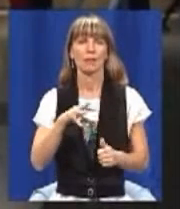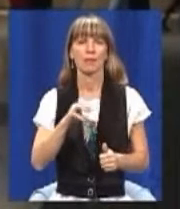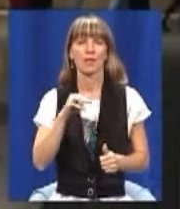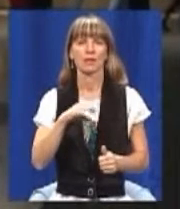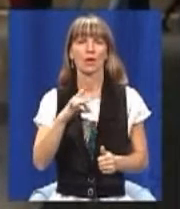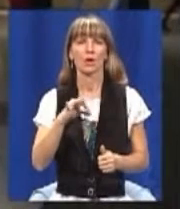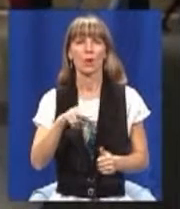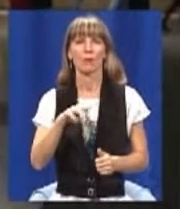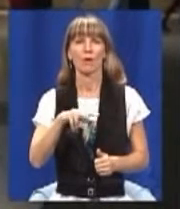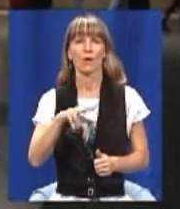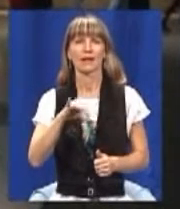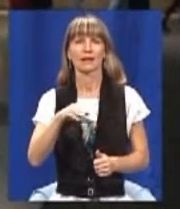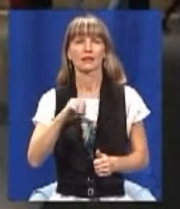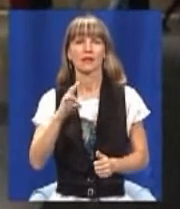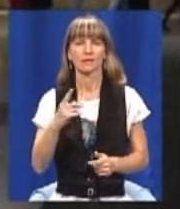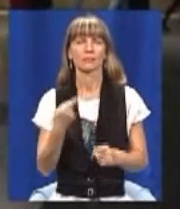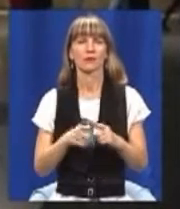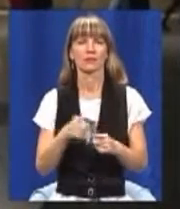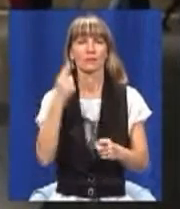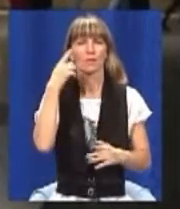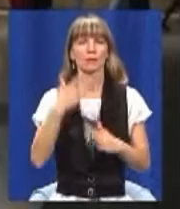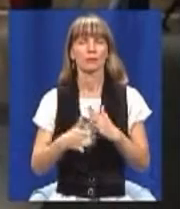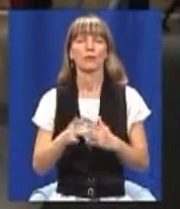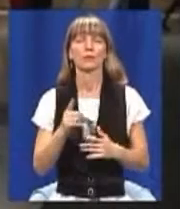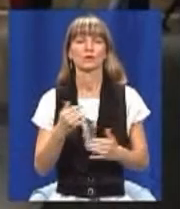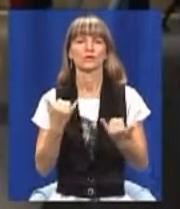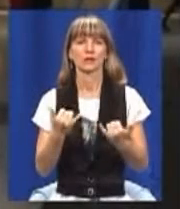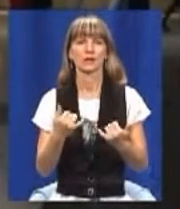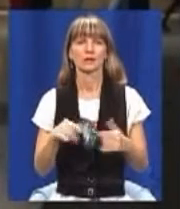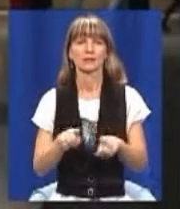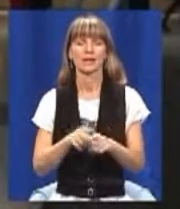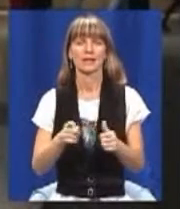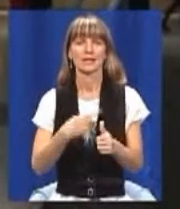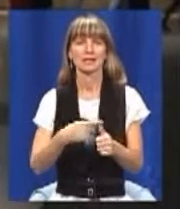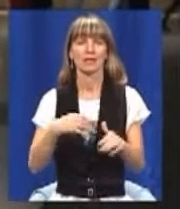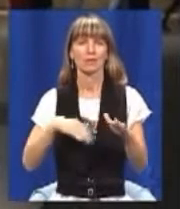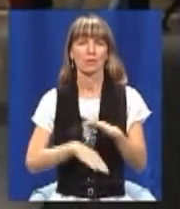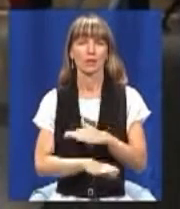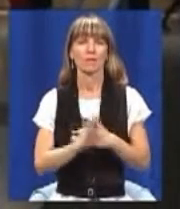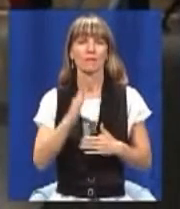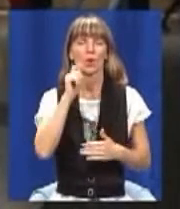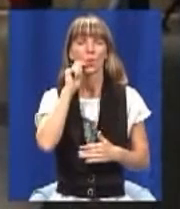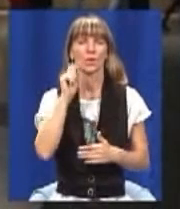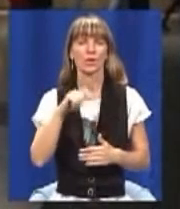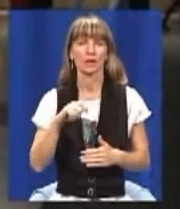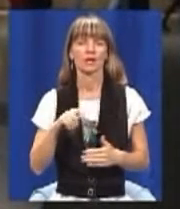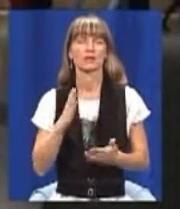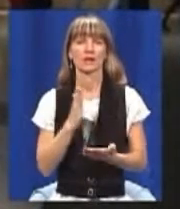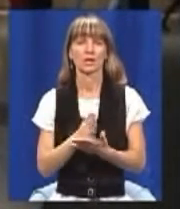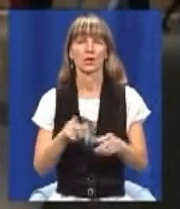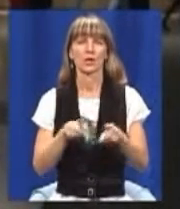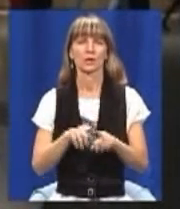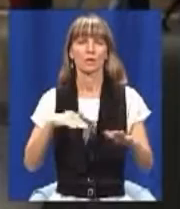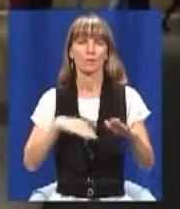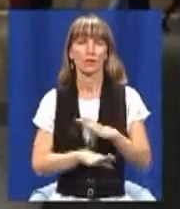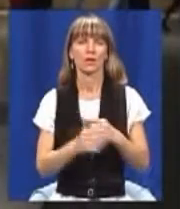Тож тепер ви розумієте, чому це підземне місце називається саме так. В Україні є три міста, в яких побудоване метро.